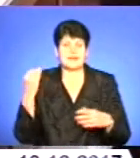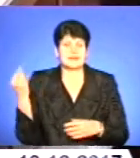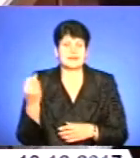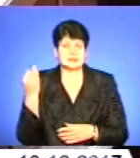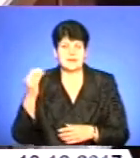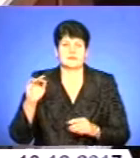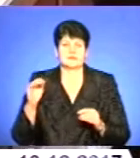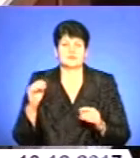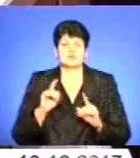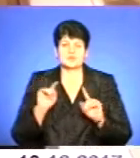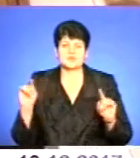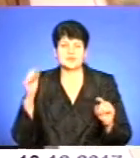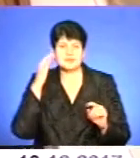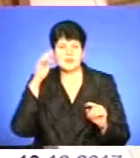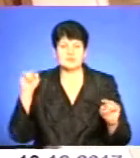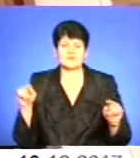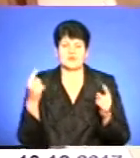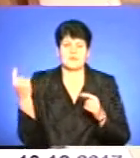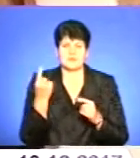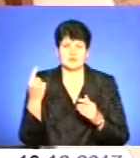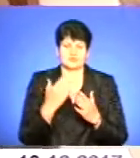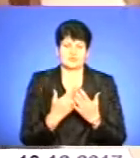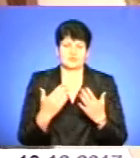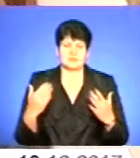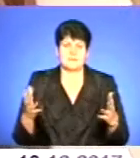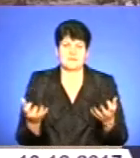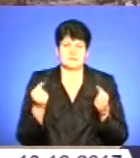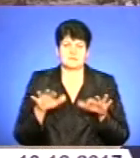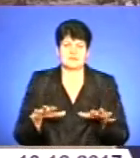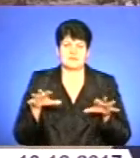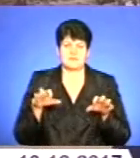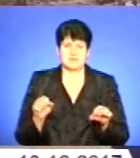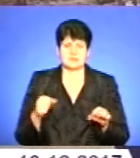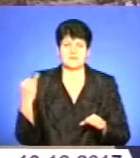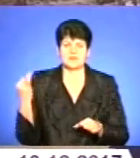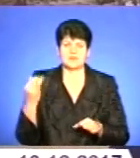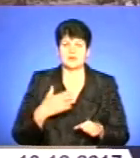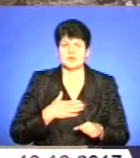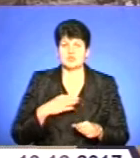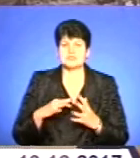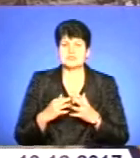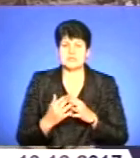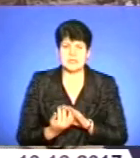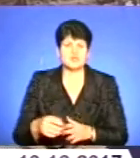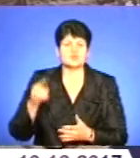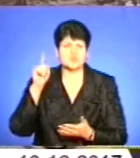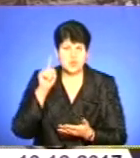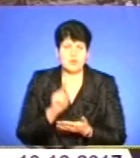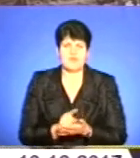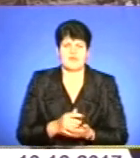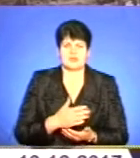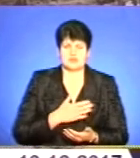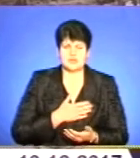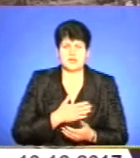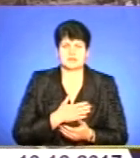першого в Україні музею журналістики підтримала й місцева влада. Історія нашого села зобов'язує нас